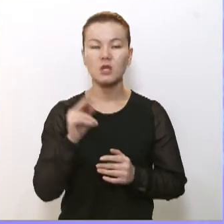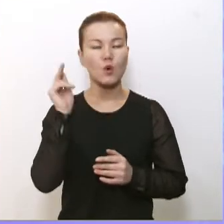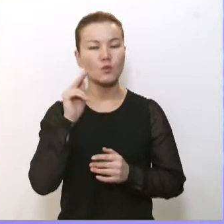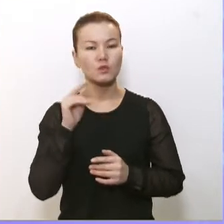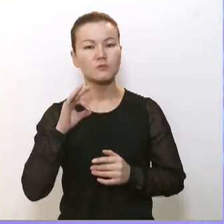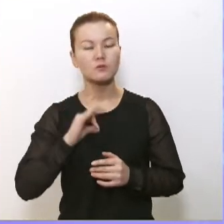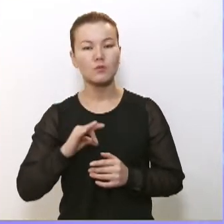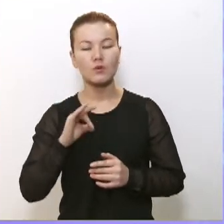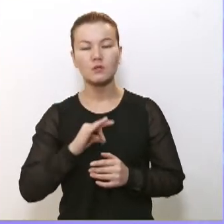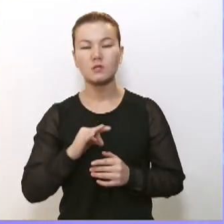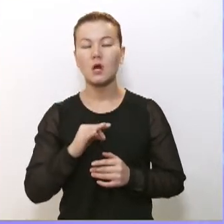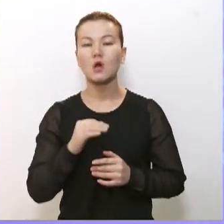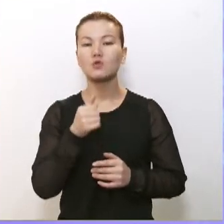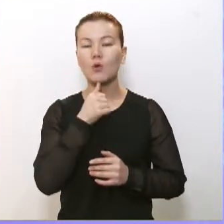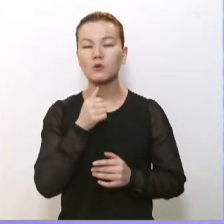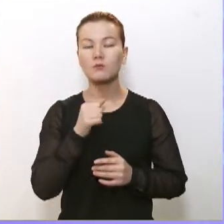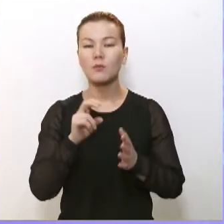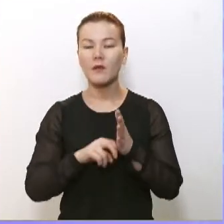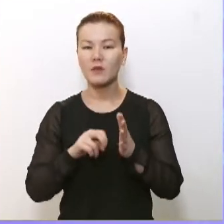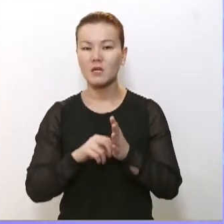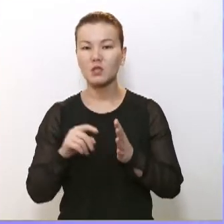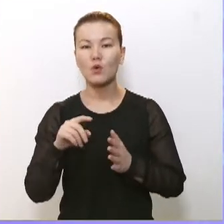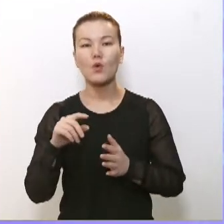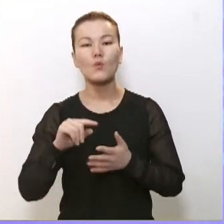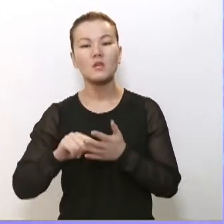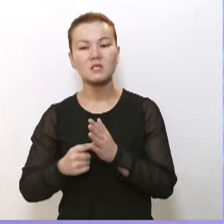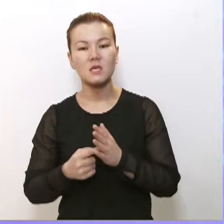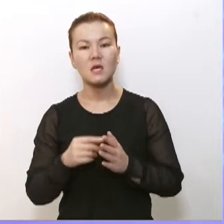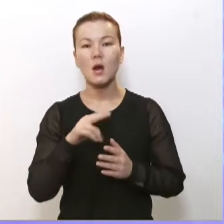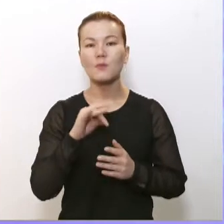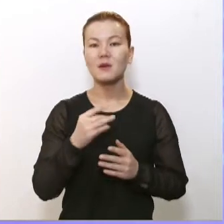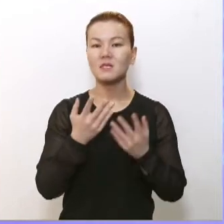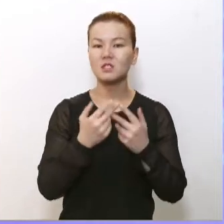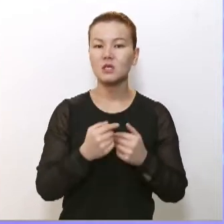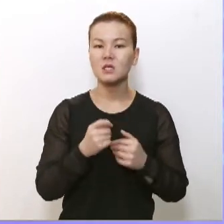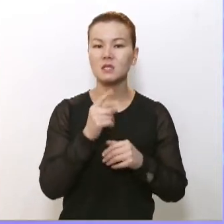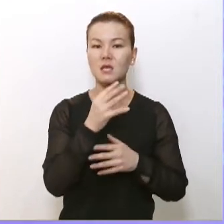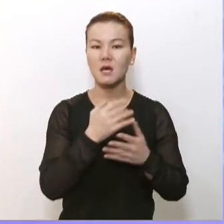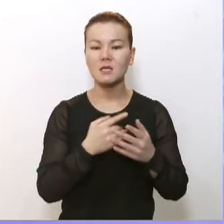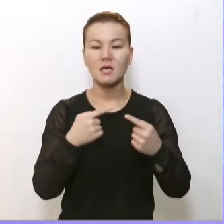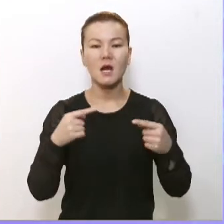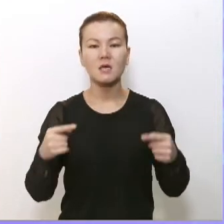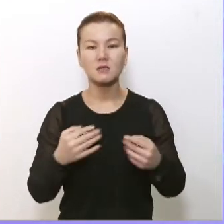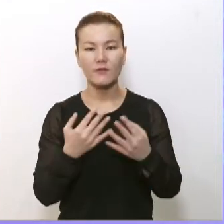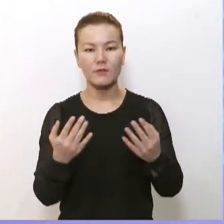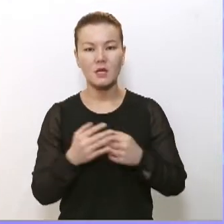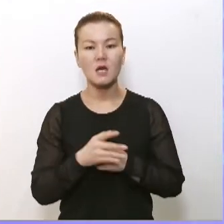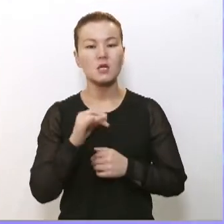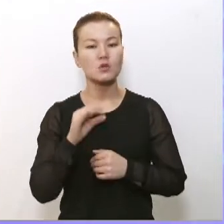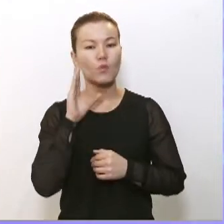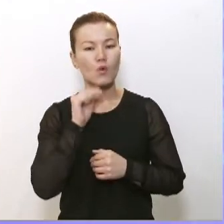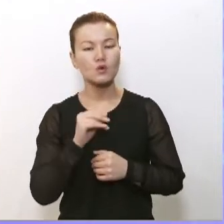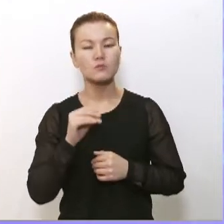способы проверки умножения при решении заданий разного вида и сможем применить